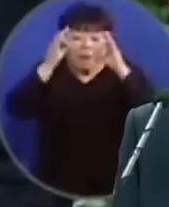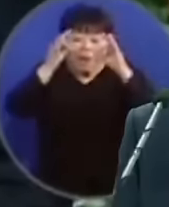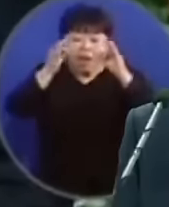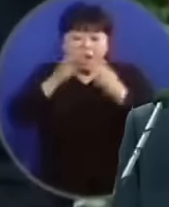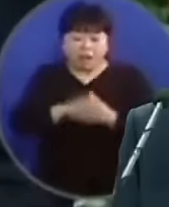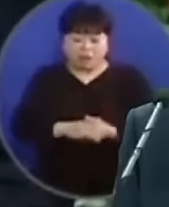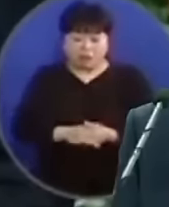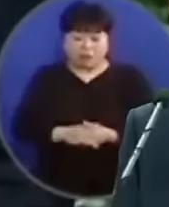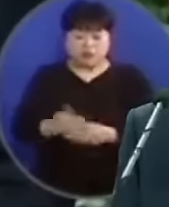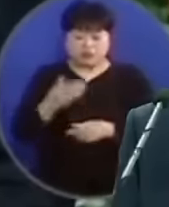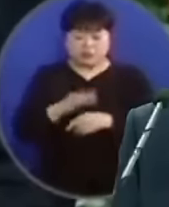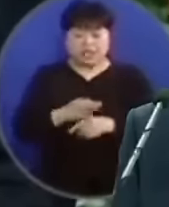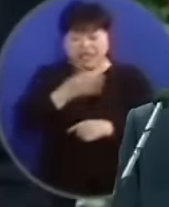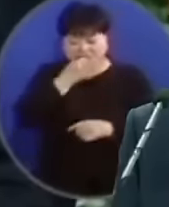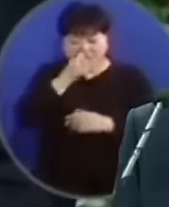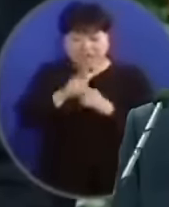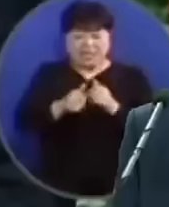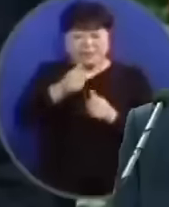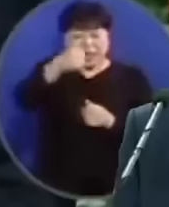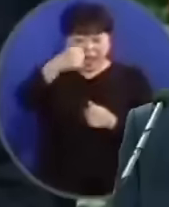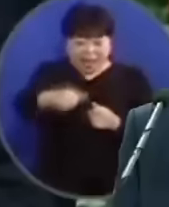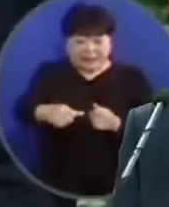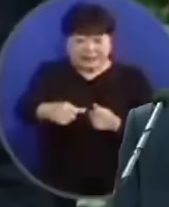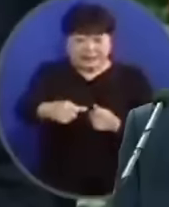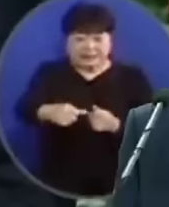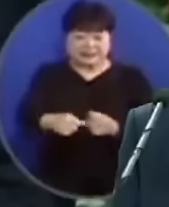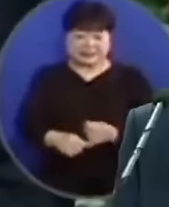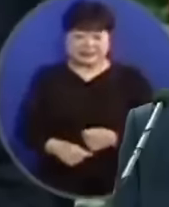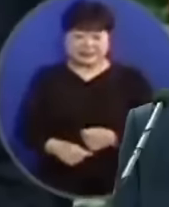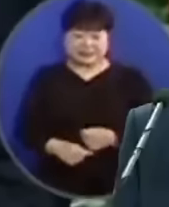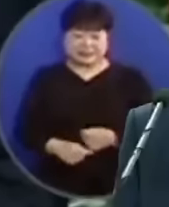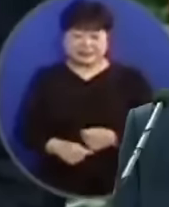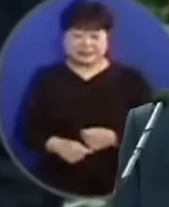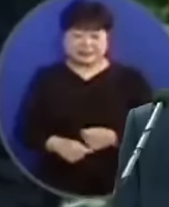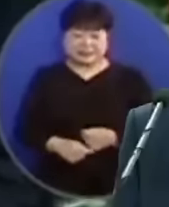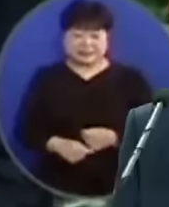육신의 정욕을 하나님 아들을 앞세우라는 것입니다.